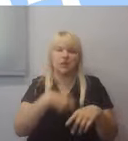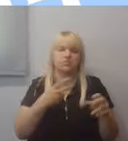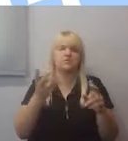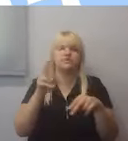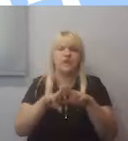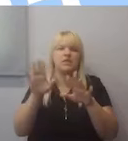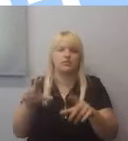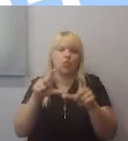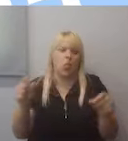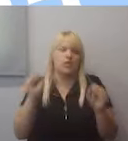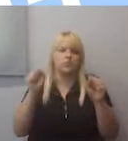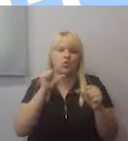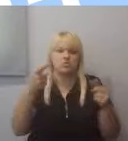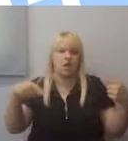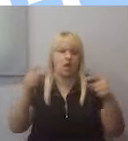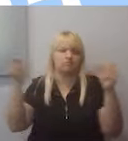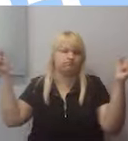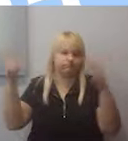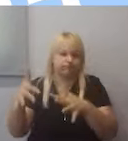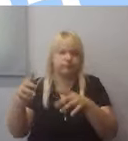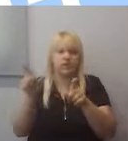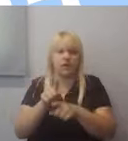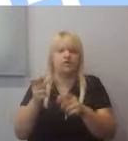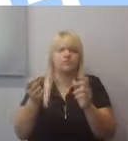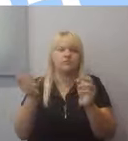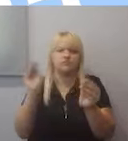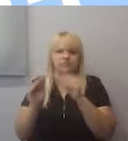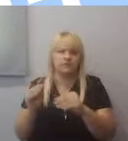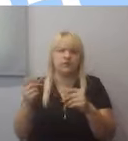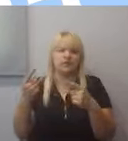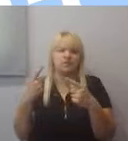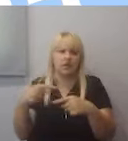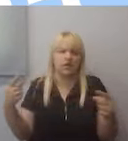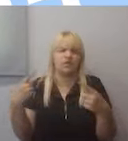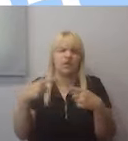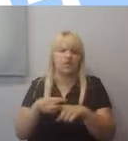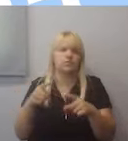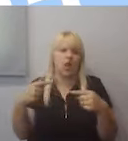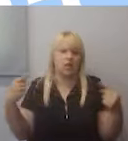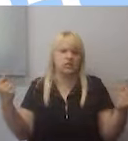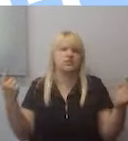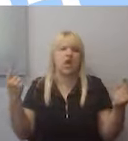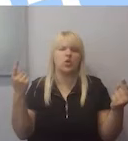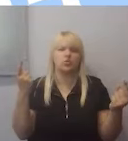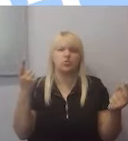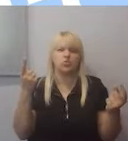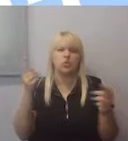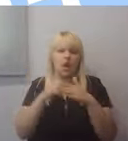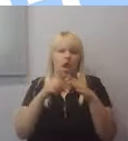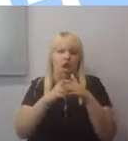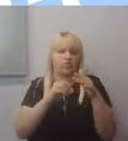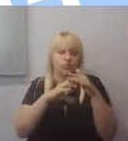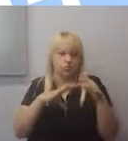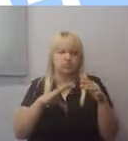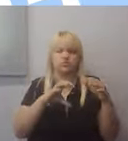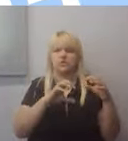sporta zālēs ja tad ir jāveido šāds te materiāltehnisko līdzekļu krājums ja un jāspēj